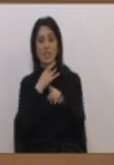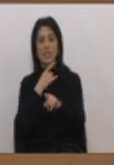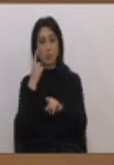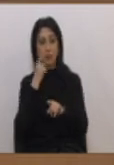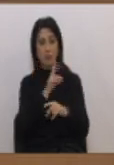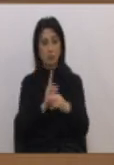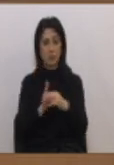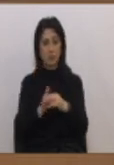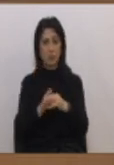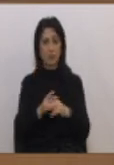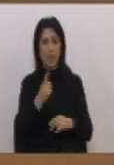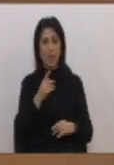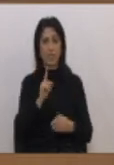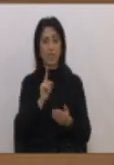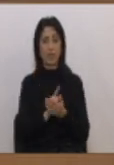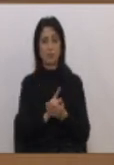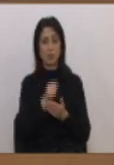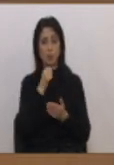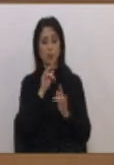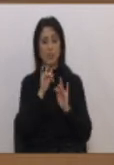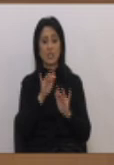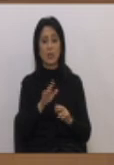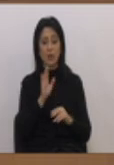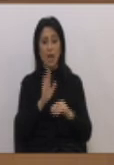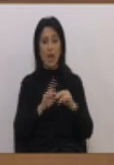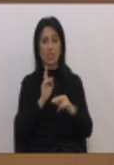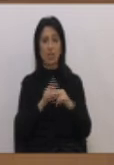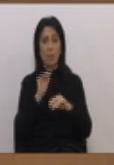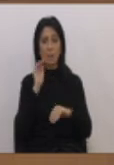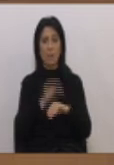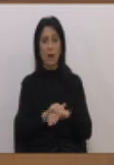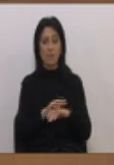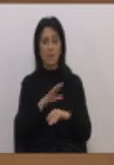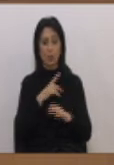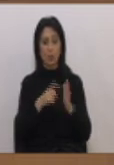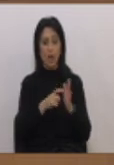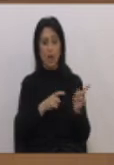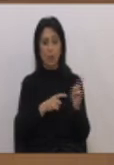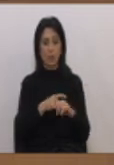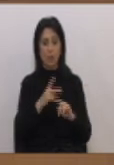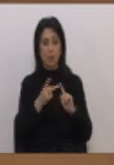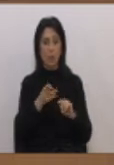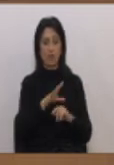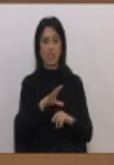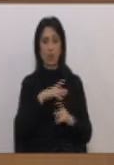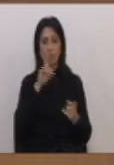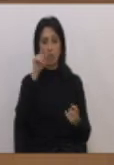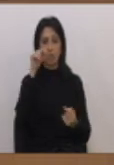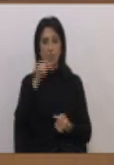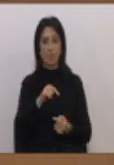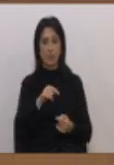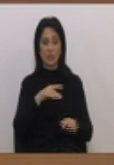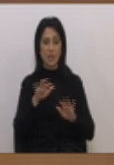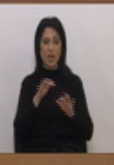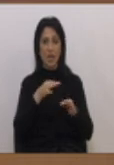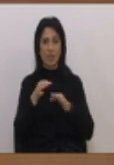რომ აუცილებელია ერთის მხრივ ჟურნალისტურ საქმიანობაში ხელის შეშლის ფაქტები იყოს გამოძიებული და მეორე მხრივ იყოს შესაბამისი